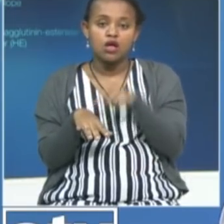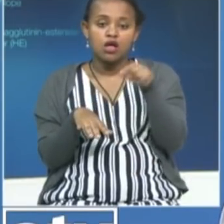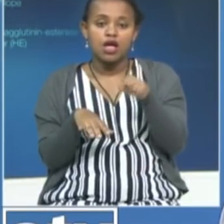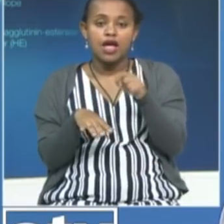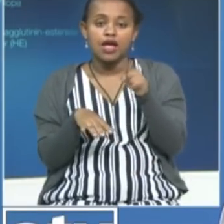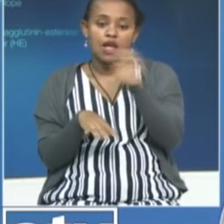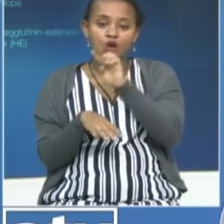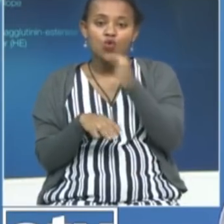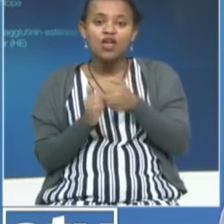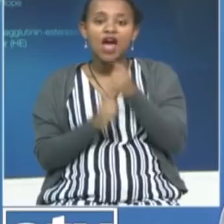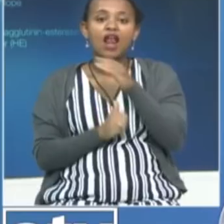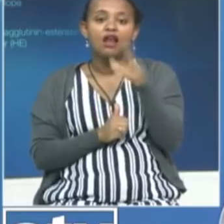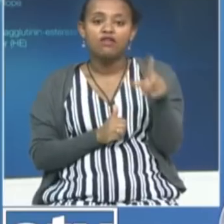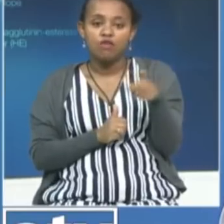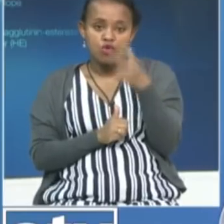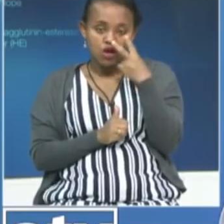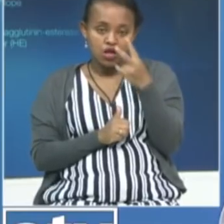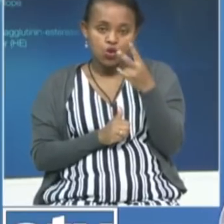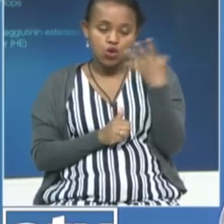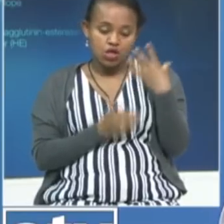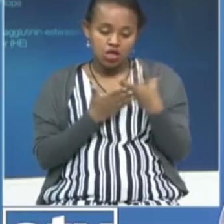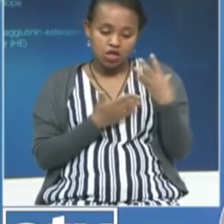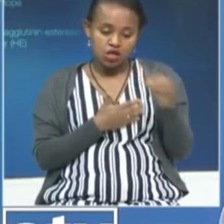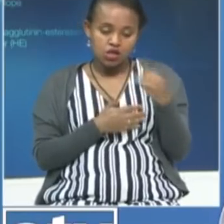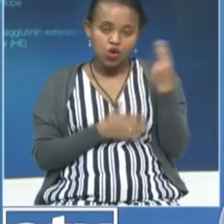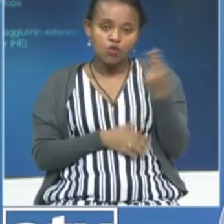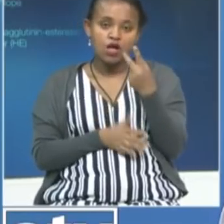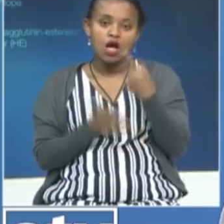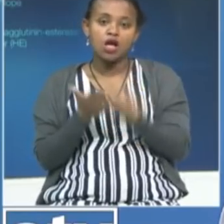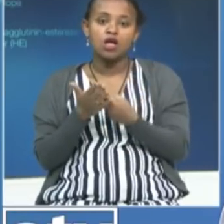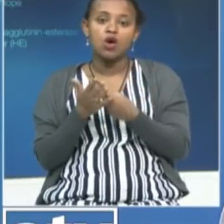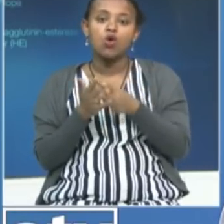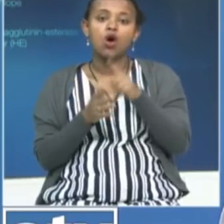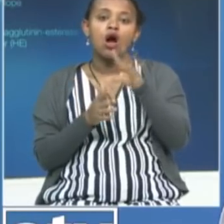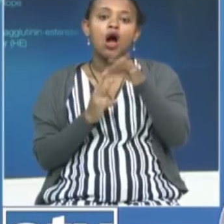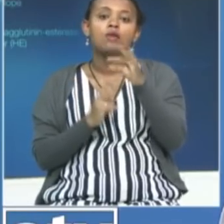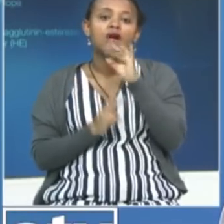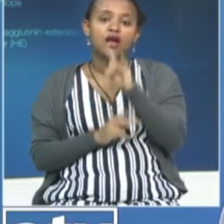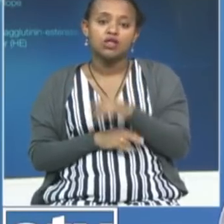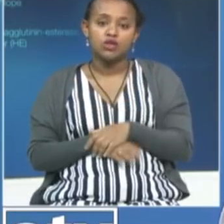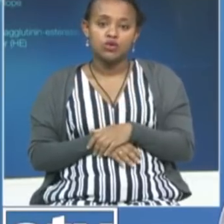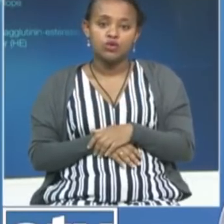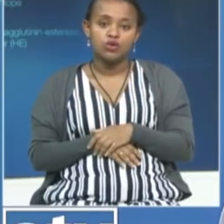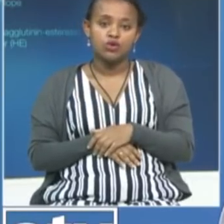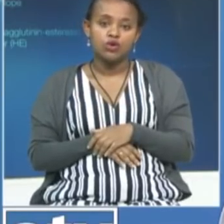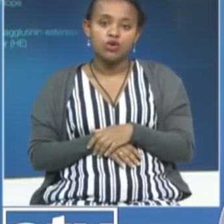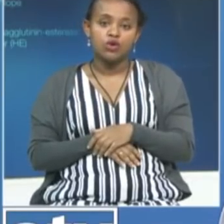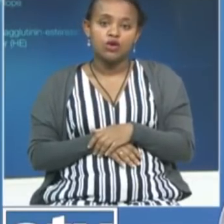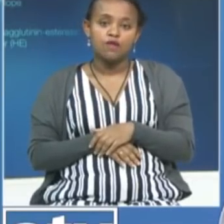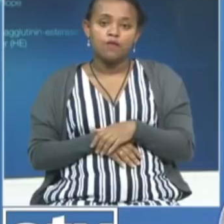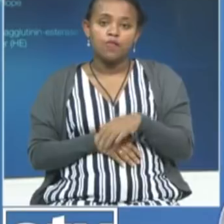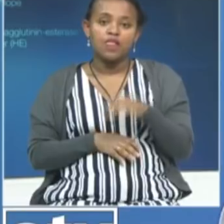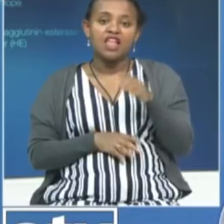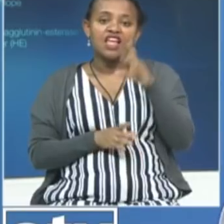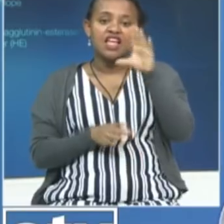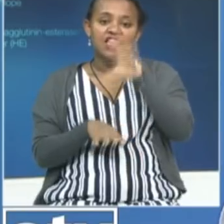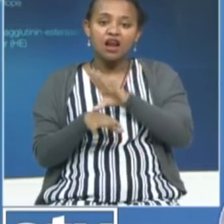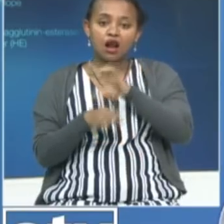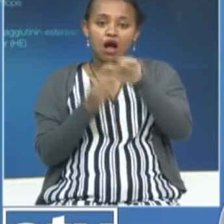ያላለፈ እንደሆነ አይተው እሱን ገዝተው መጠቀም አንደኛው አማራጭ ነው። ምናልባት እንደው ወደ ገጠር አካባቢ ክፍለ ሀገር